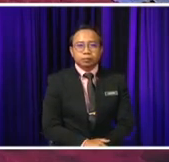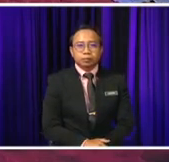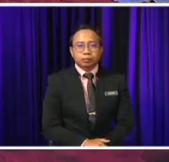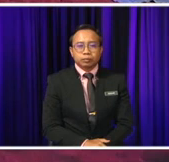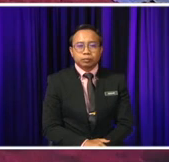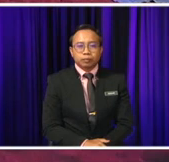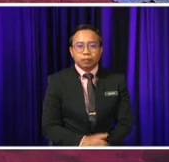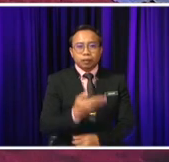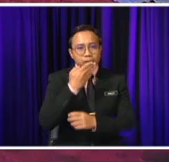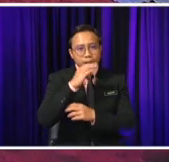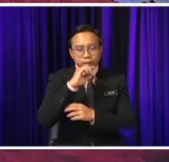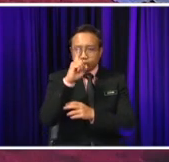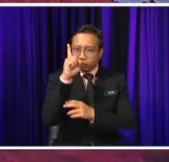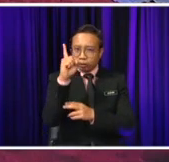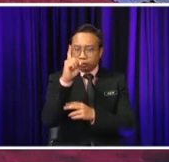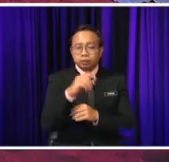Alhamdulillah